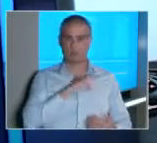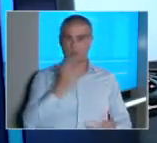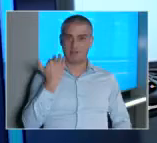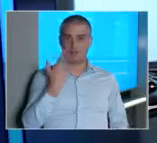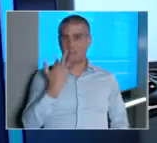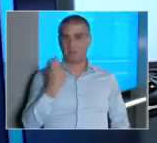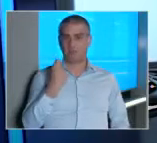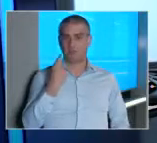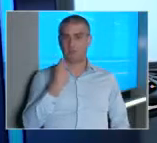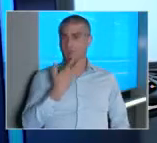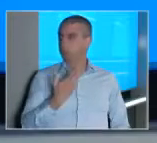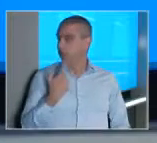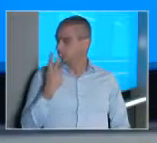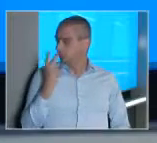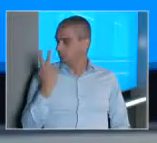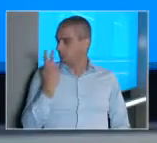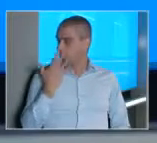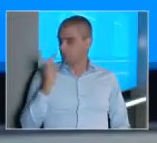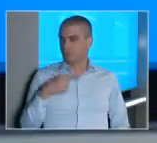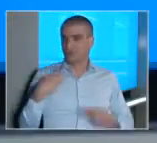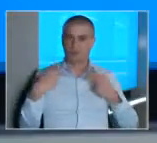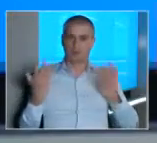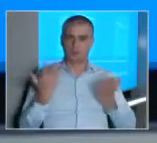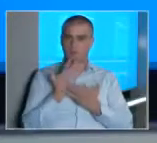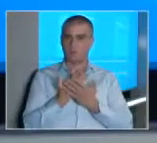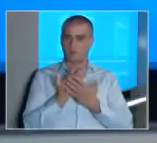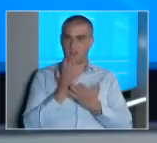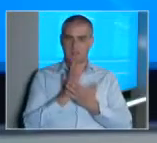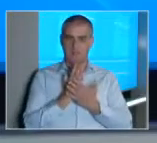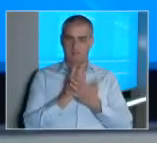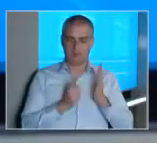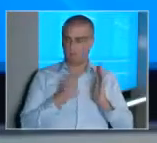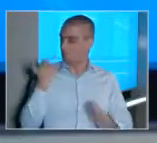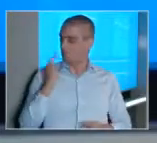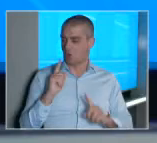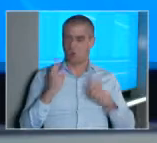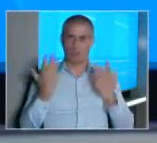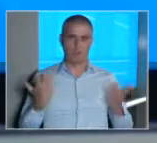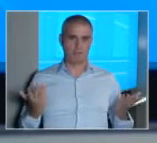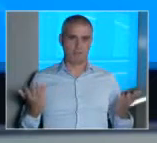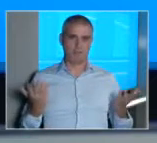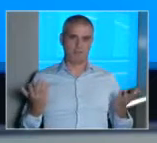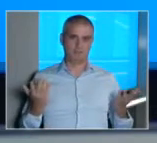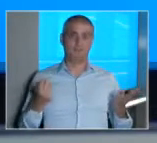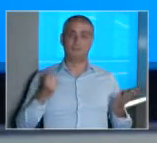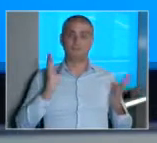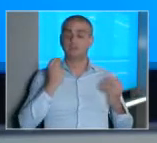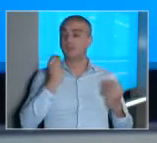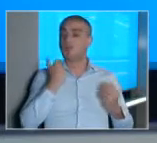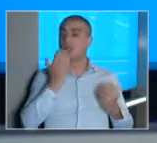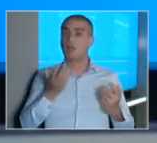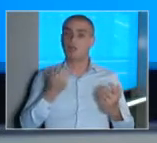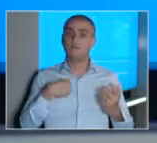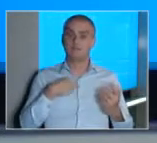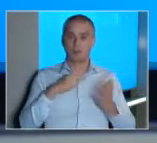לפני כמה שבועות? ודאי שיש חשש, יש עובדה שזה קרה בפעם הקודמת. זה דבר רע מאוד, וזה מה